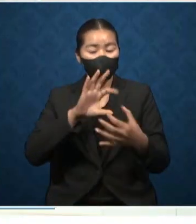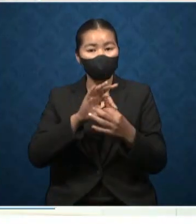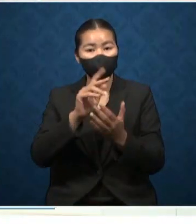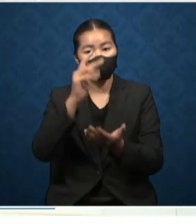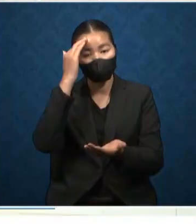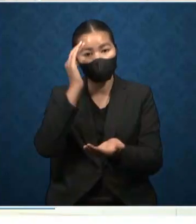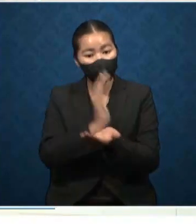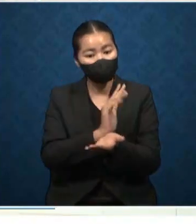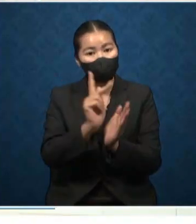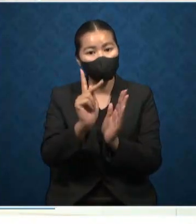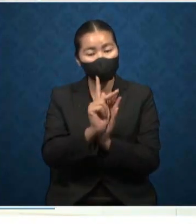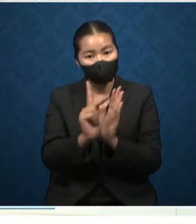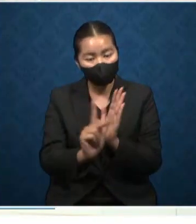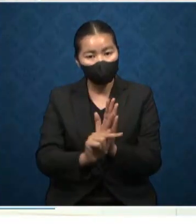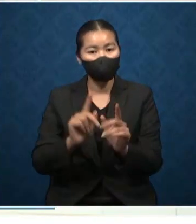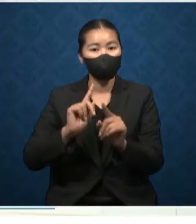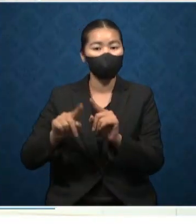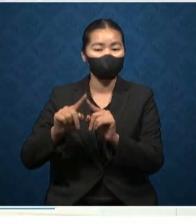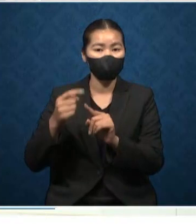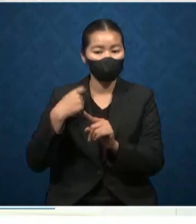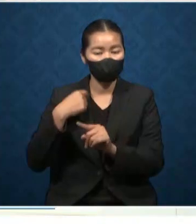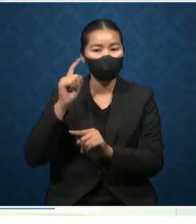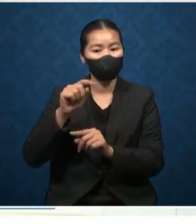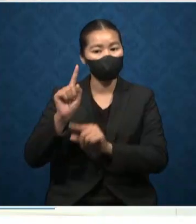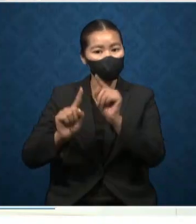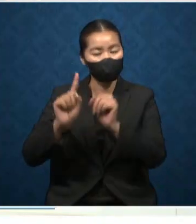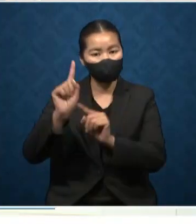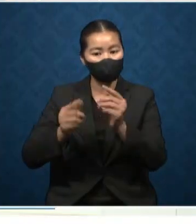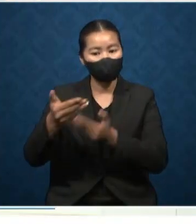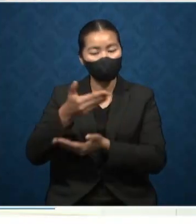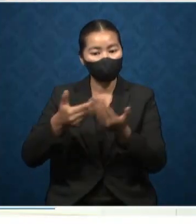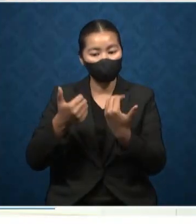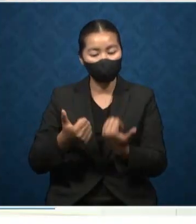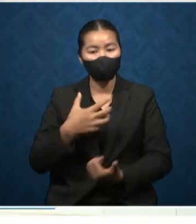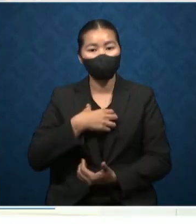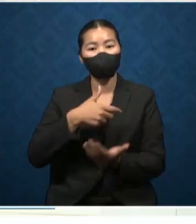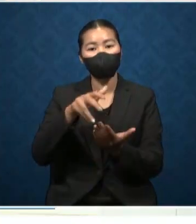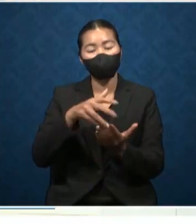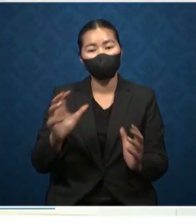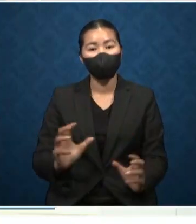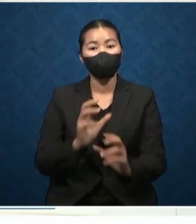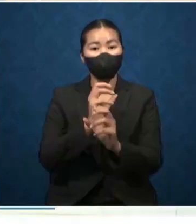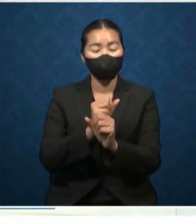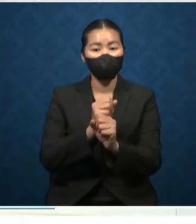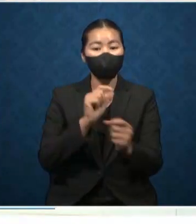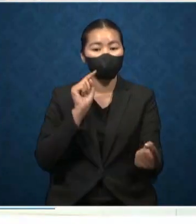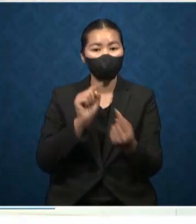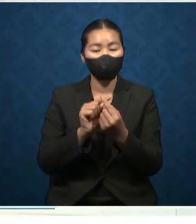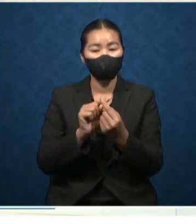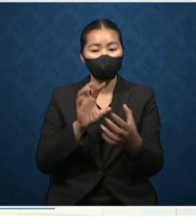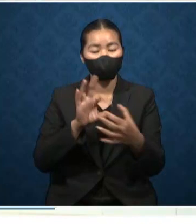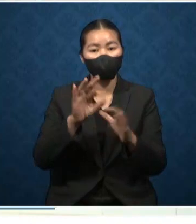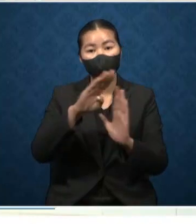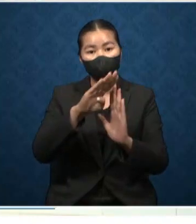มาผดภ trata เรื่องกองโทศสามเท่าด่วยครับอี้ผมขออนุญาตานำเรีนสรุปในกร fitterumb he